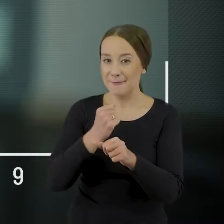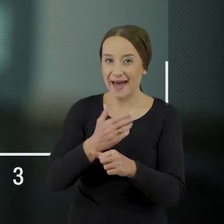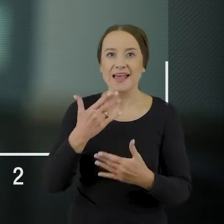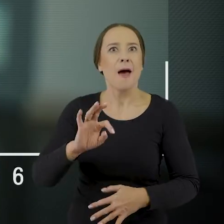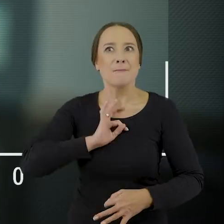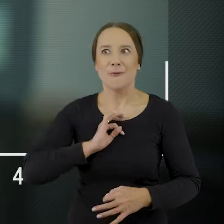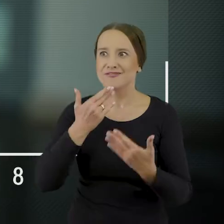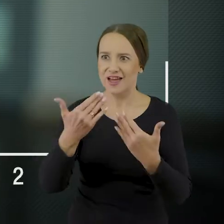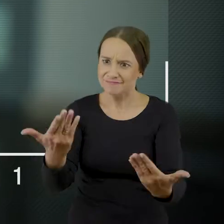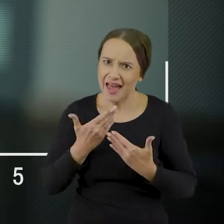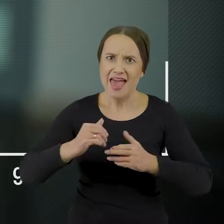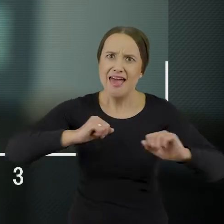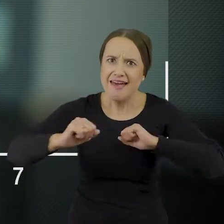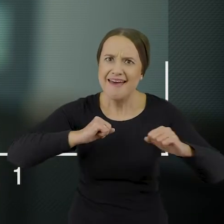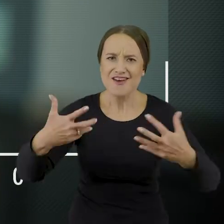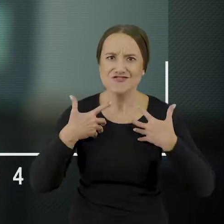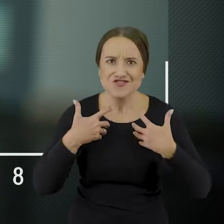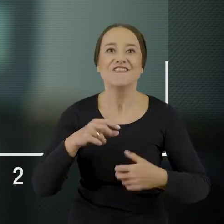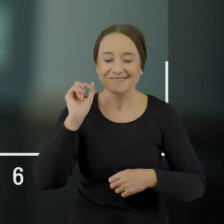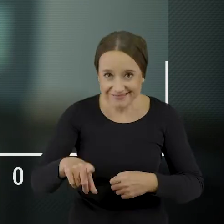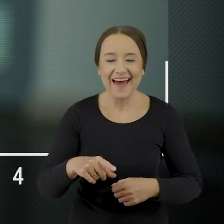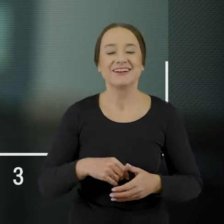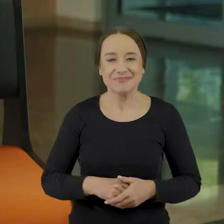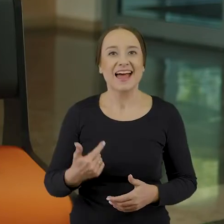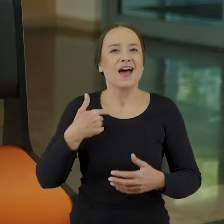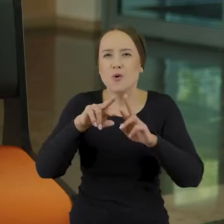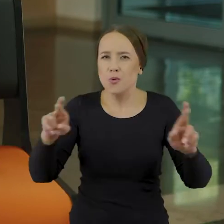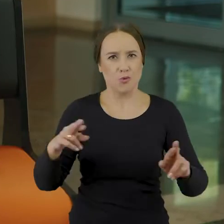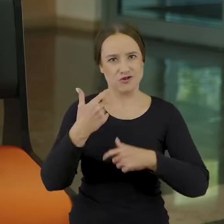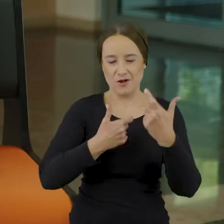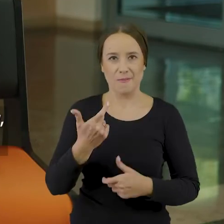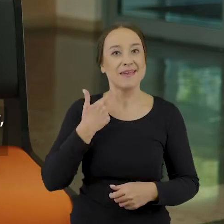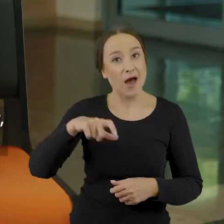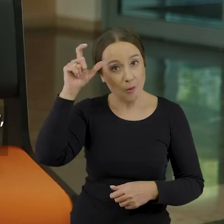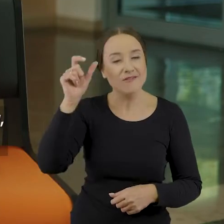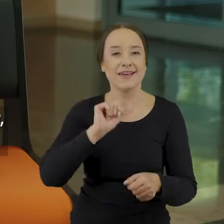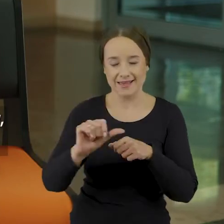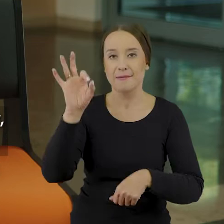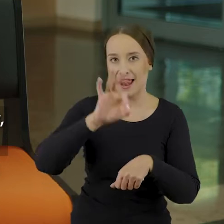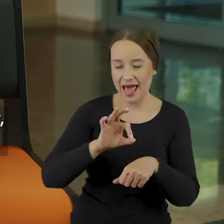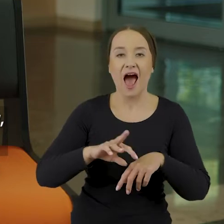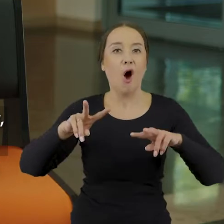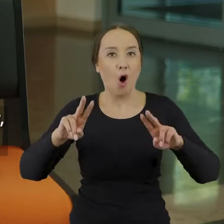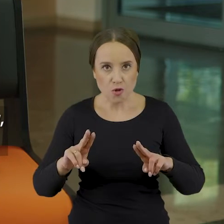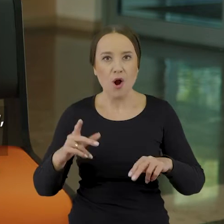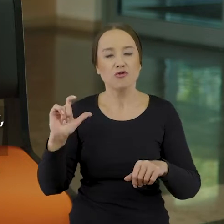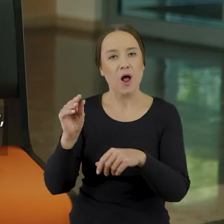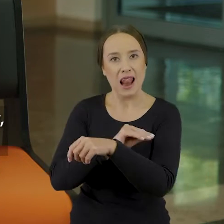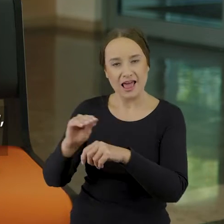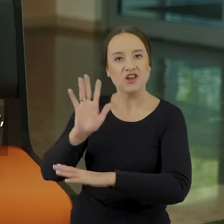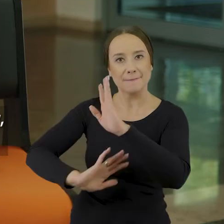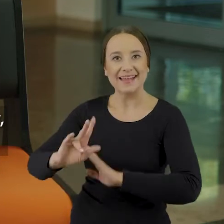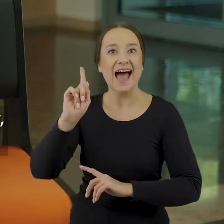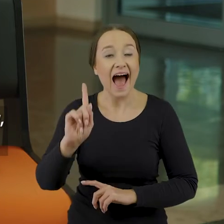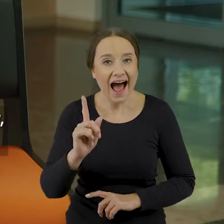moja praca to jest mój napęd życiowy Zdecydowanie tak więc robię różne rzeczy jestem przede wszystkim lekarzem onkologiem który leczy